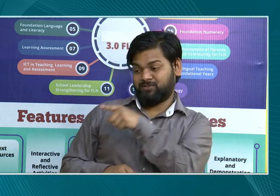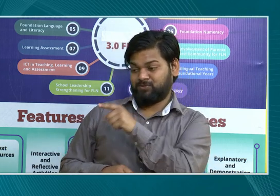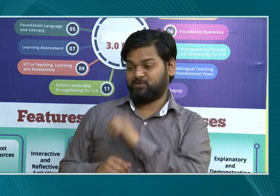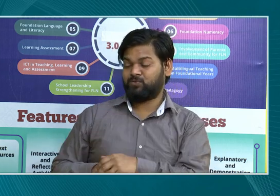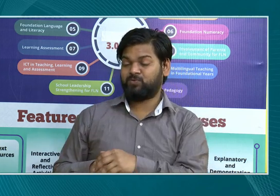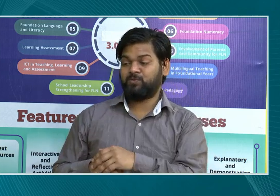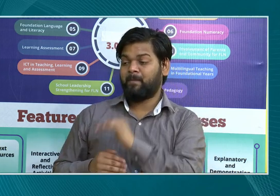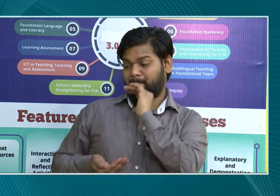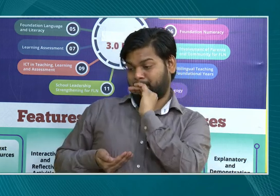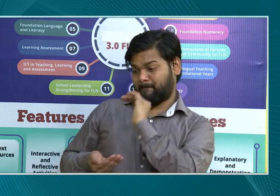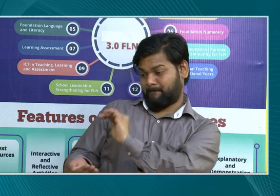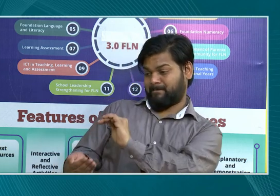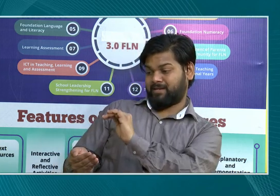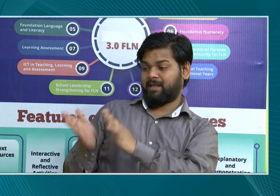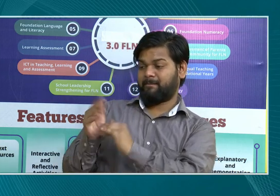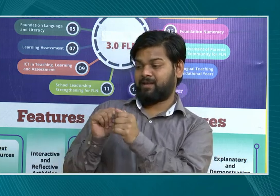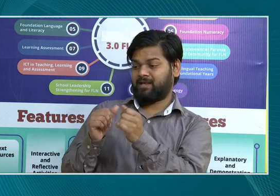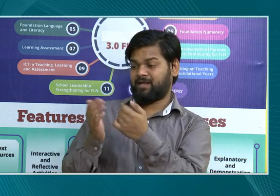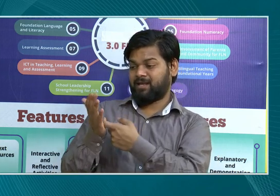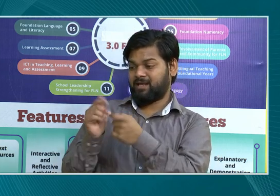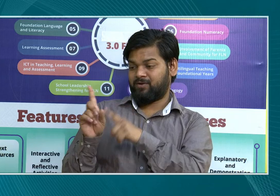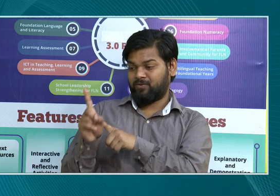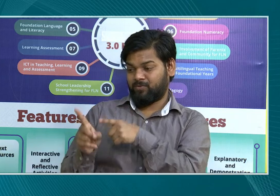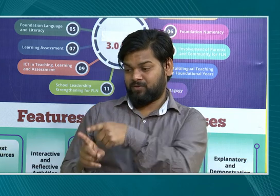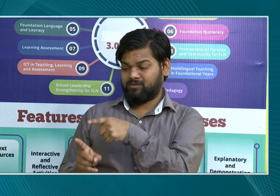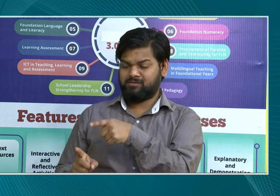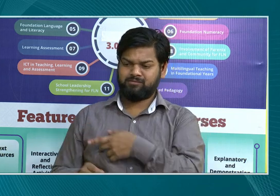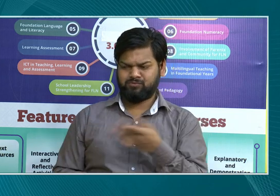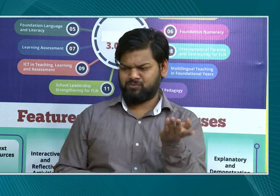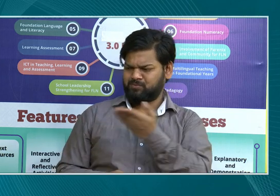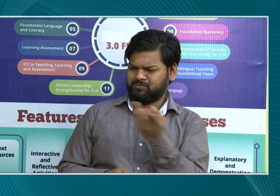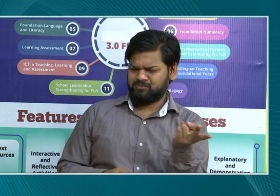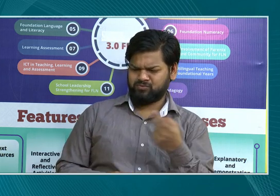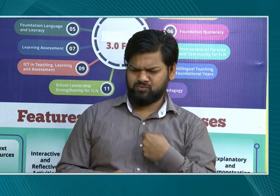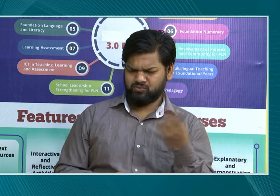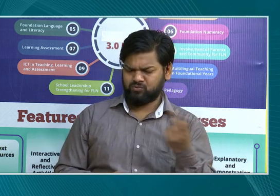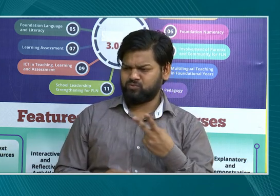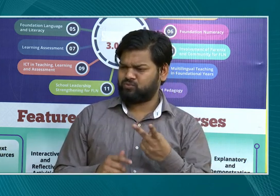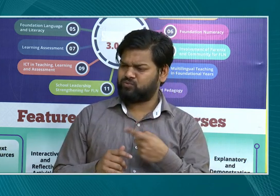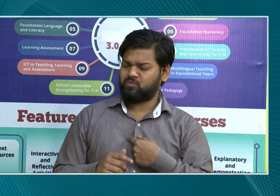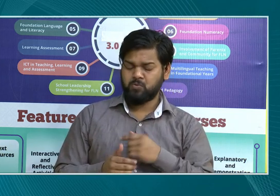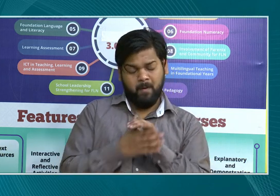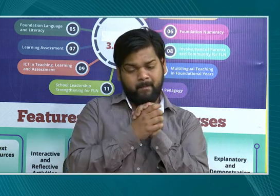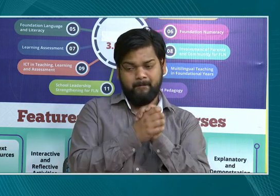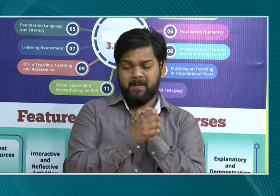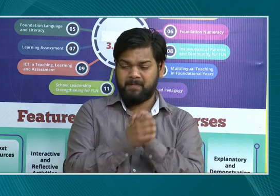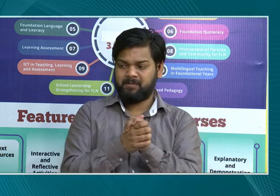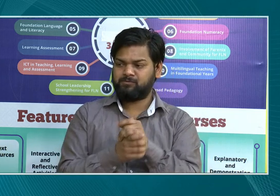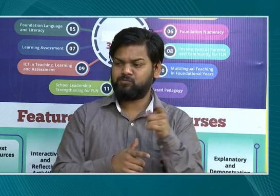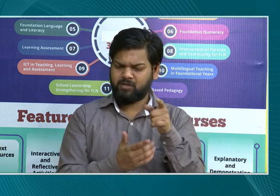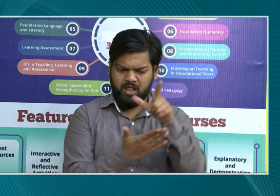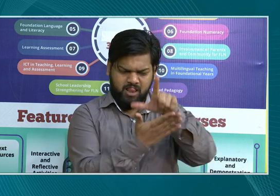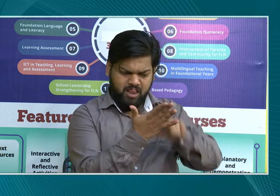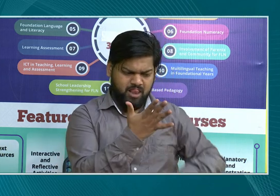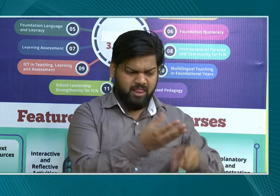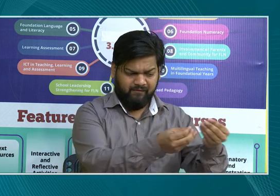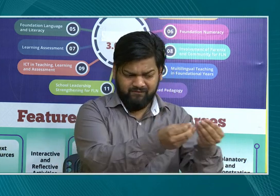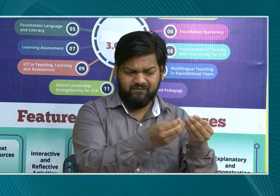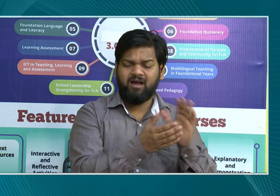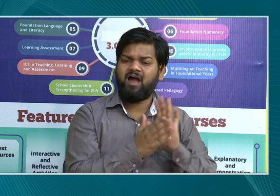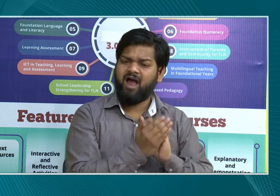आपकी पत्रिया इस दुनिया में नहीं है लेकिन वो मेरी अच्छी सहेली थी उसका लिखा हुआ एक पत्र भी मेरे पास है इस तरह से वो उनको